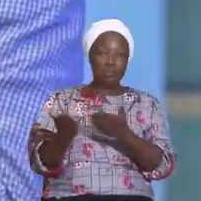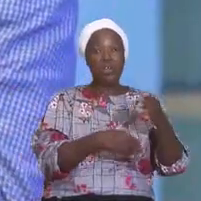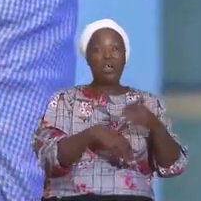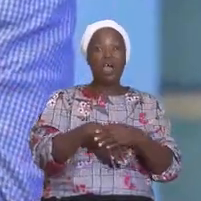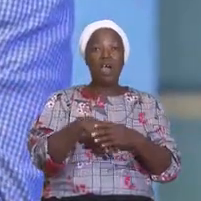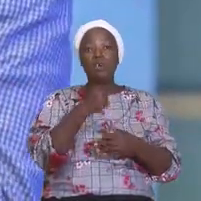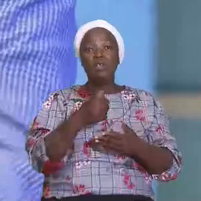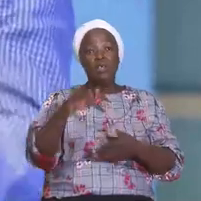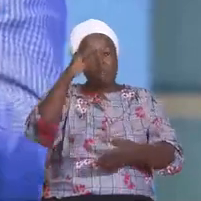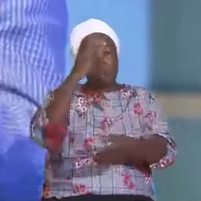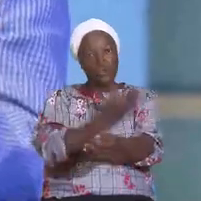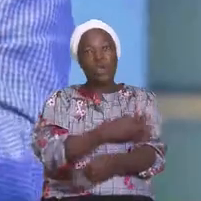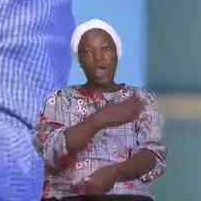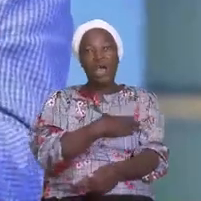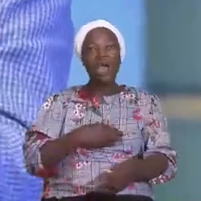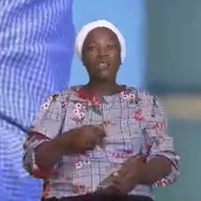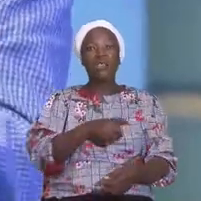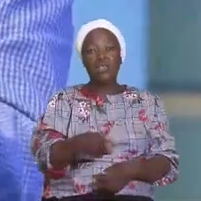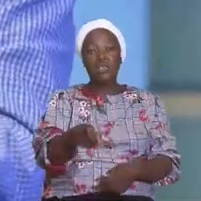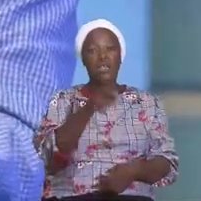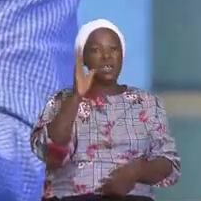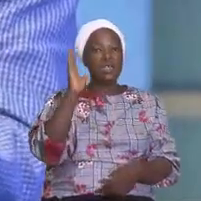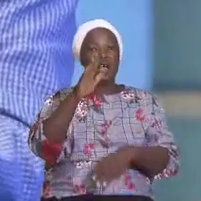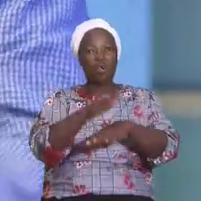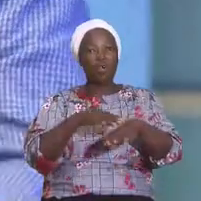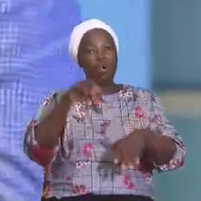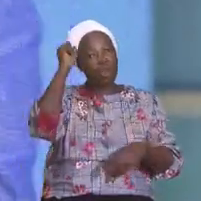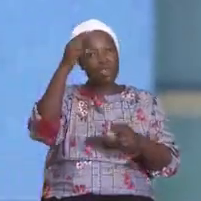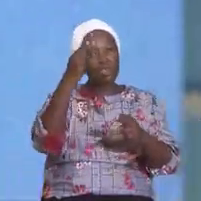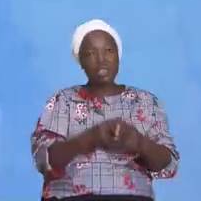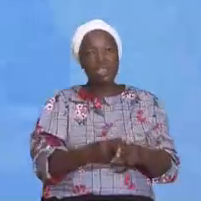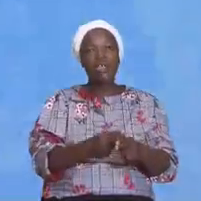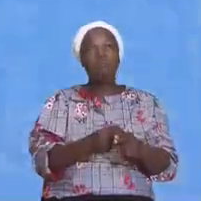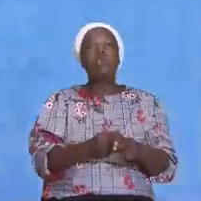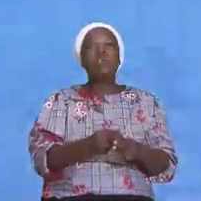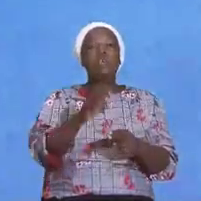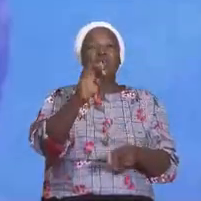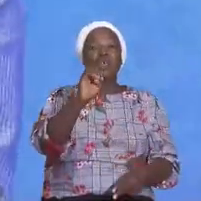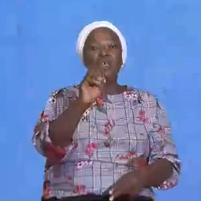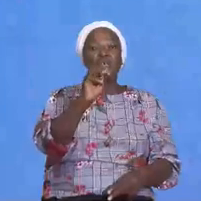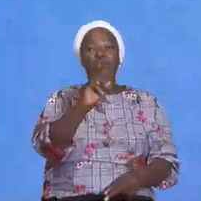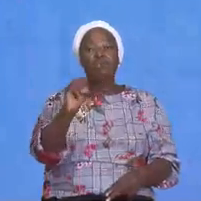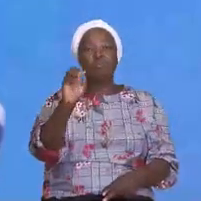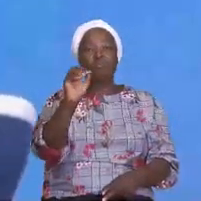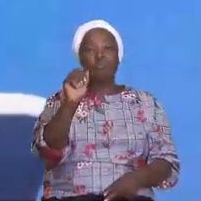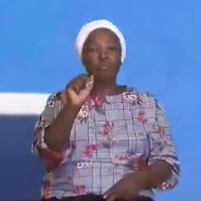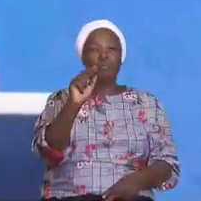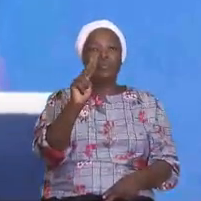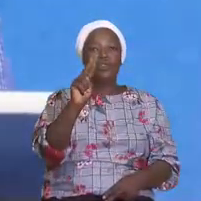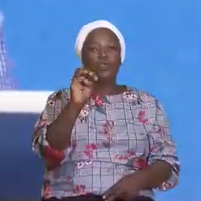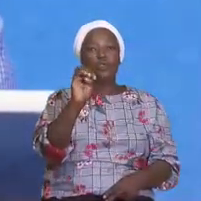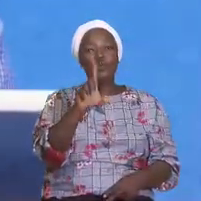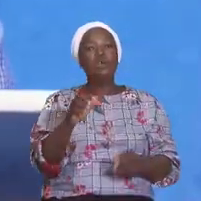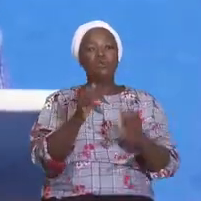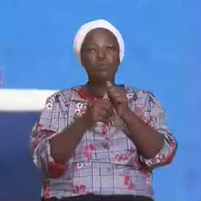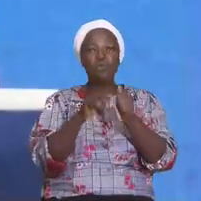enceinte. Elle enfantera un fils et on lui donnera le nom d'Emmanuel. Le